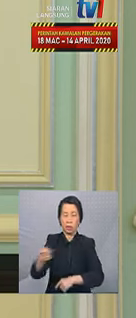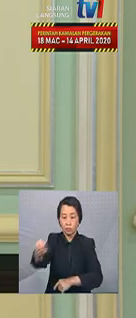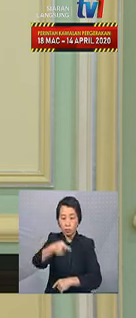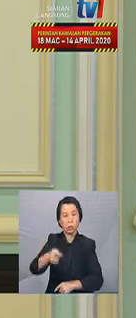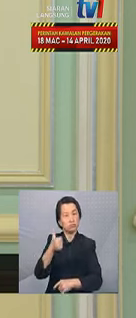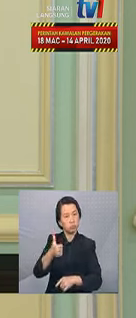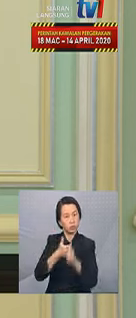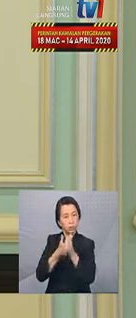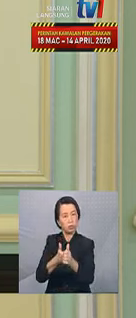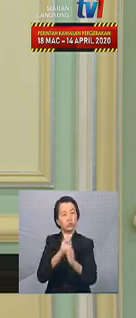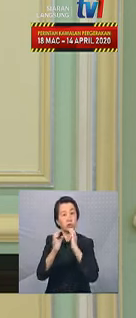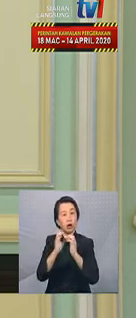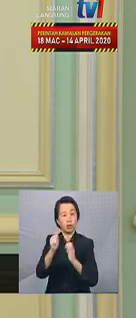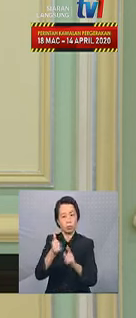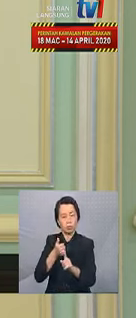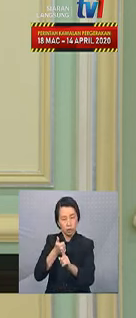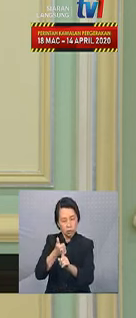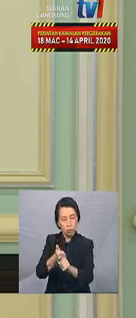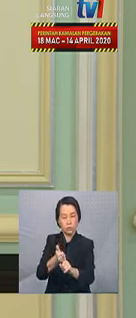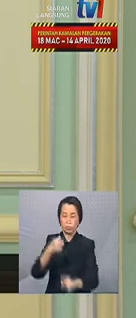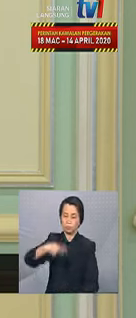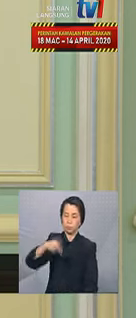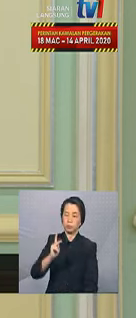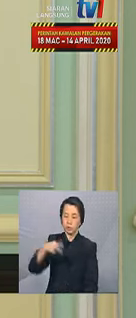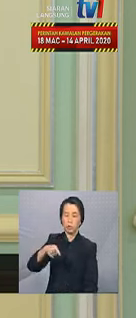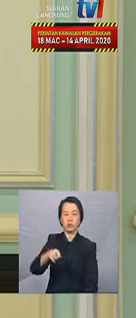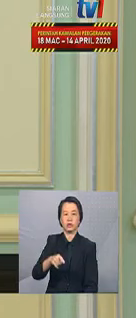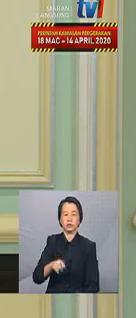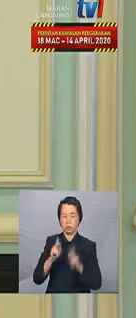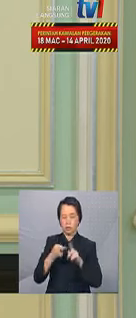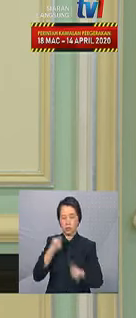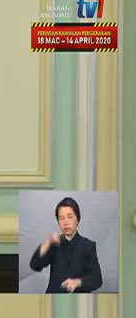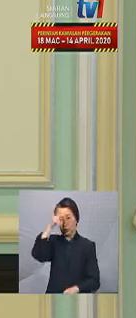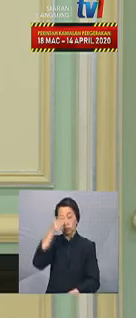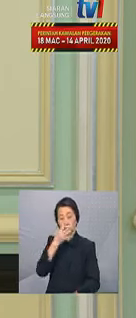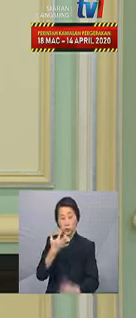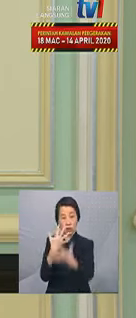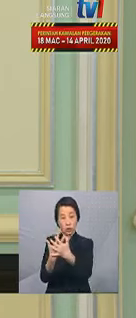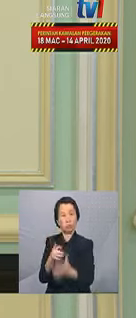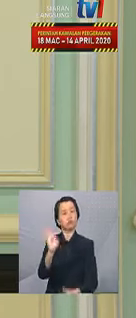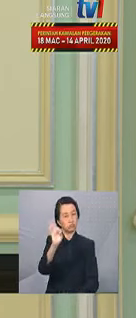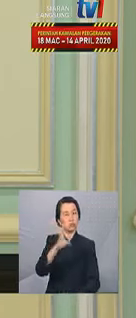patuh kepada arahan yang dikeluarkan oleh pihak kerajaan.